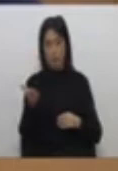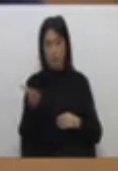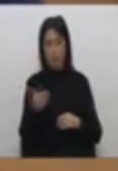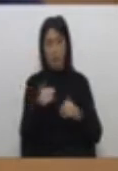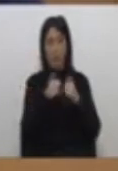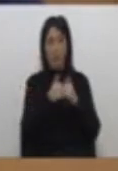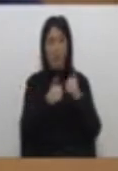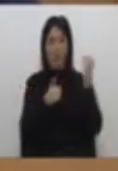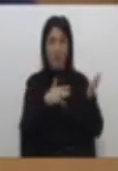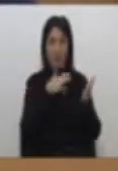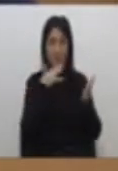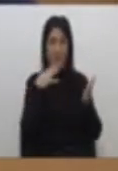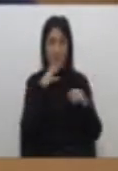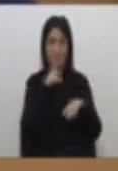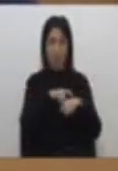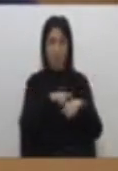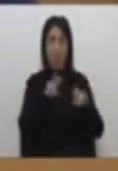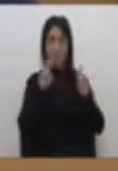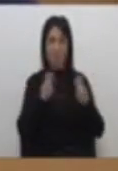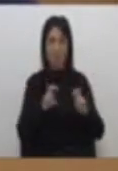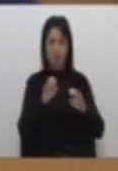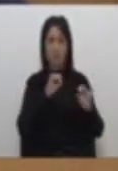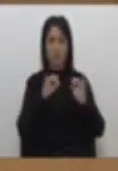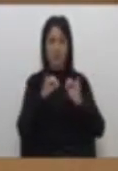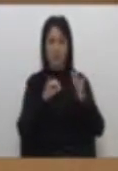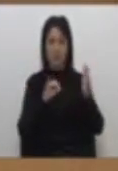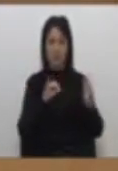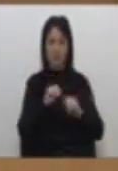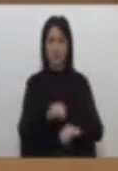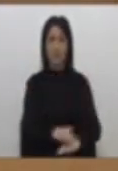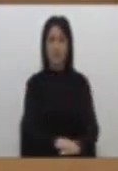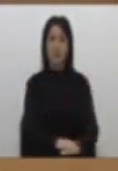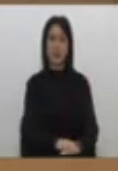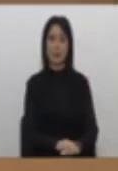გვერდით არიან, ბევრი დრო აქვს, დავჯდებით იქ, დაველაპარაკებით.